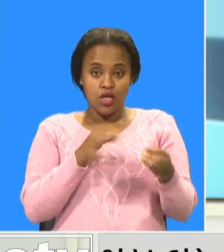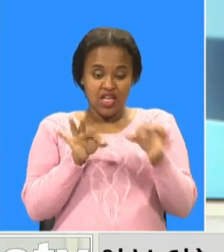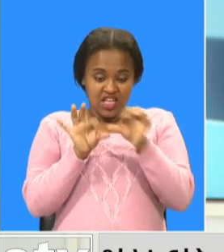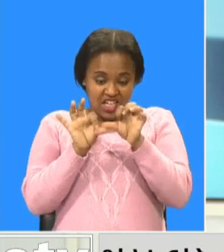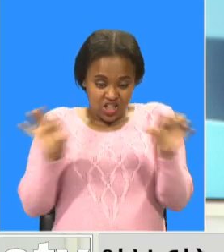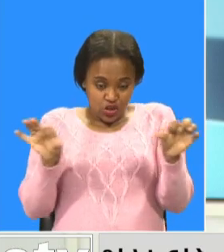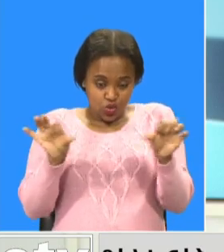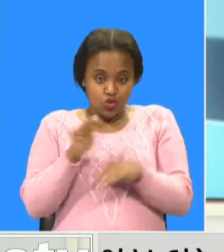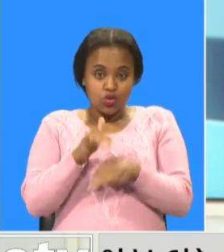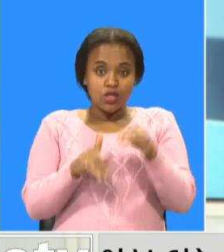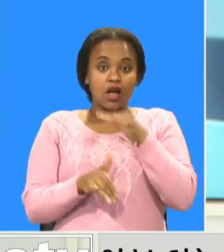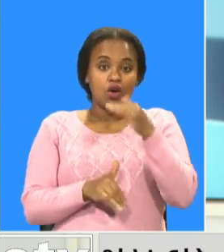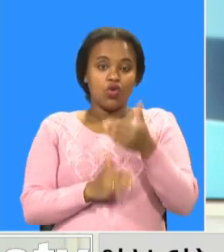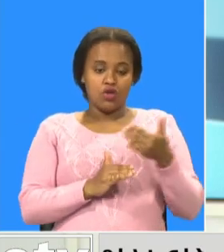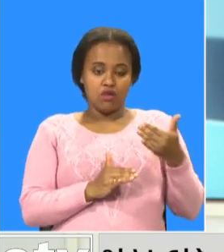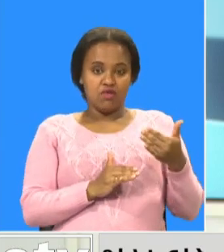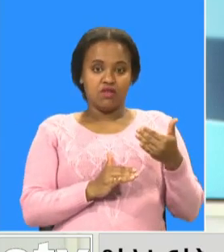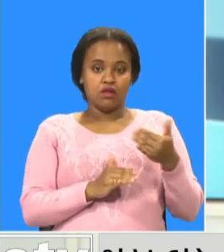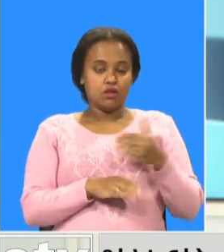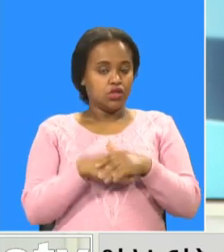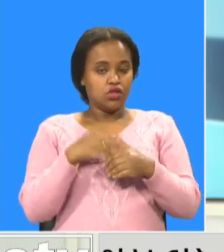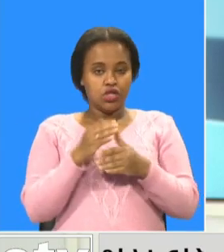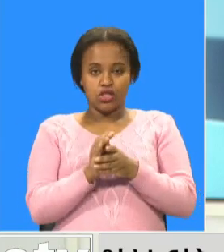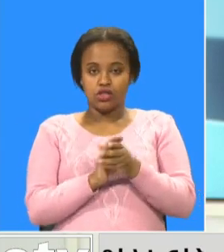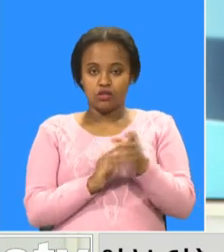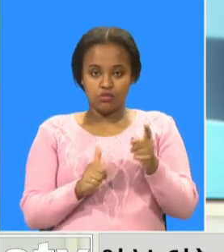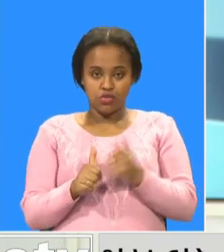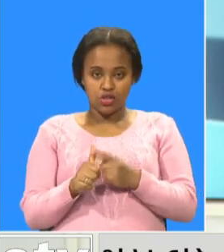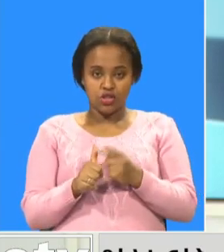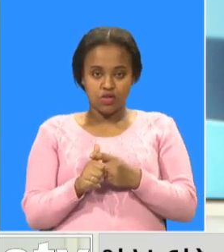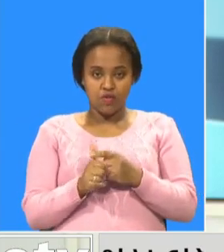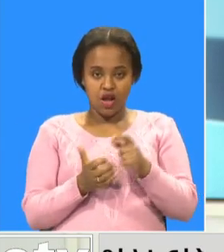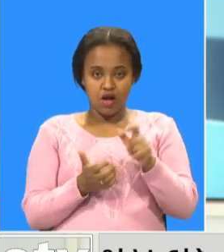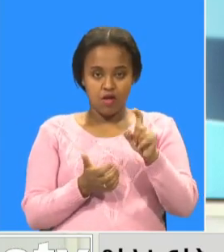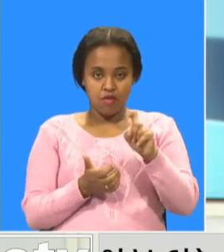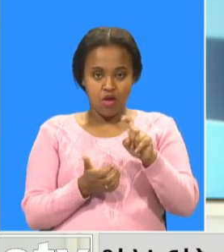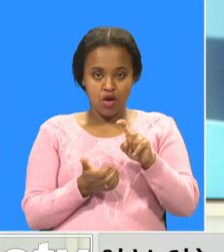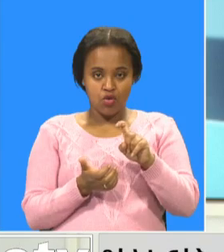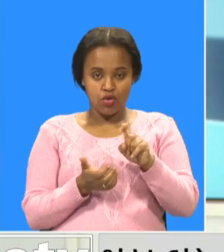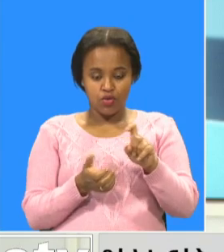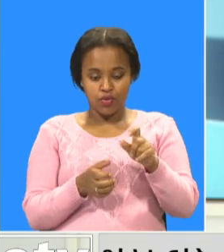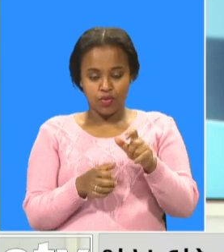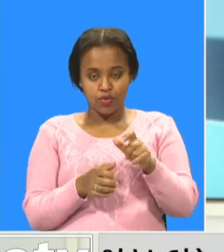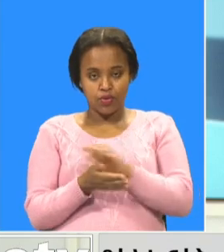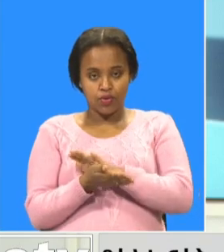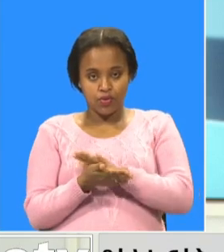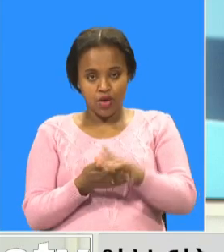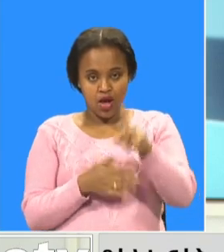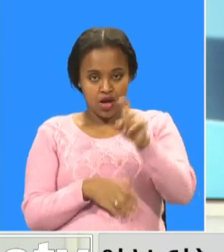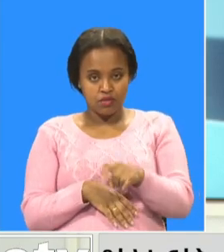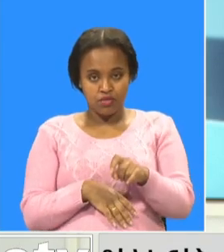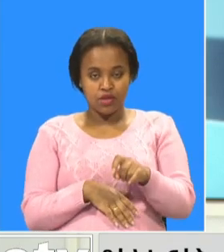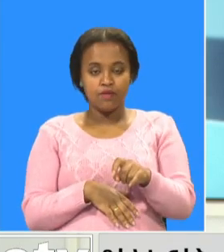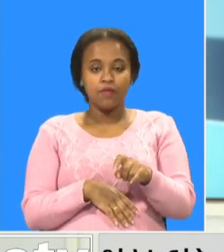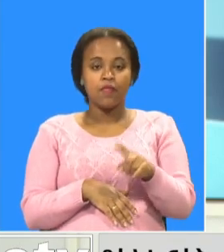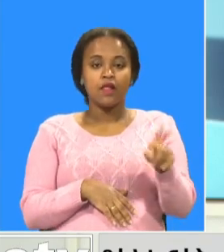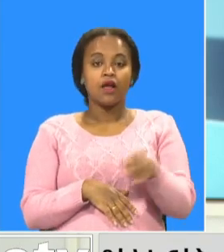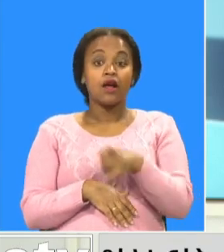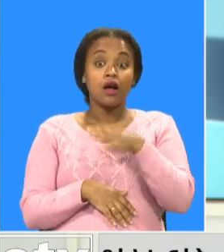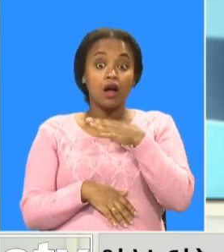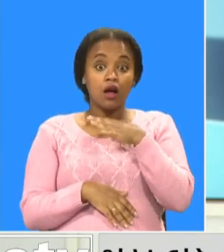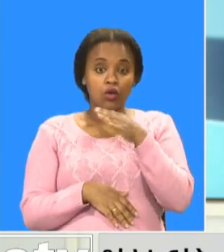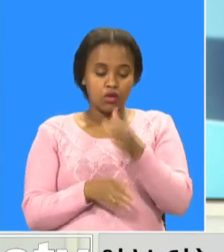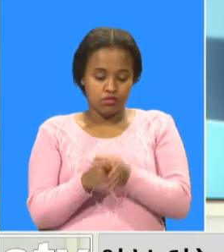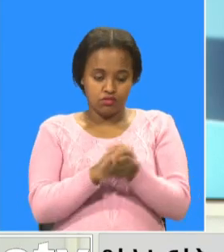በፊት እጃችንን በማጽጃ ሳኒታይዘር ማጽዳት አለብን ወይም ደግሞ እጃችንን በሳሙና መታጠብ አለብን። ከዛ